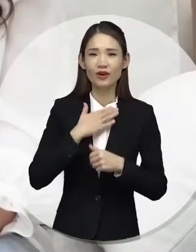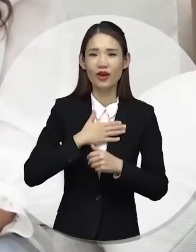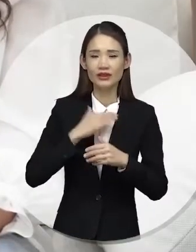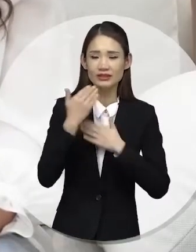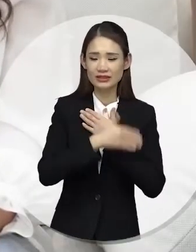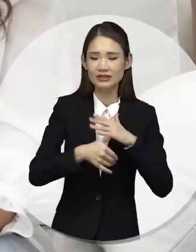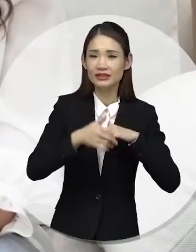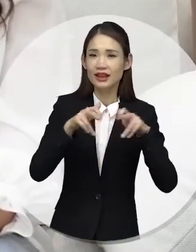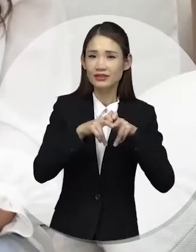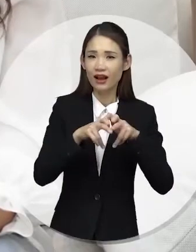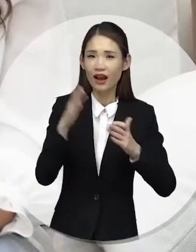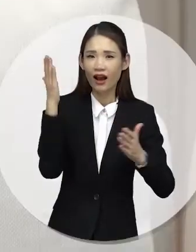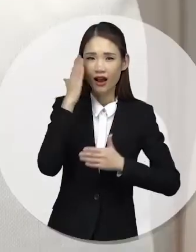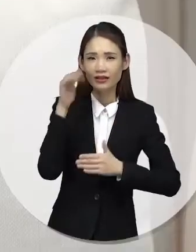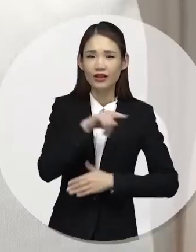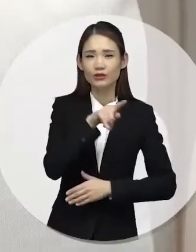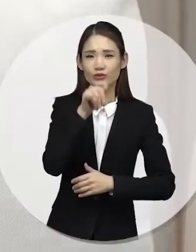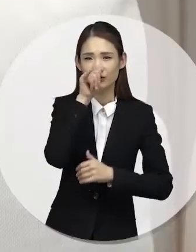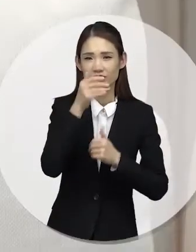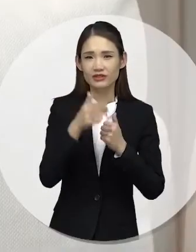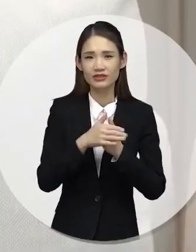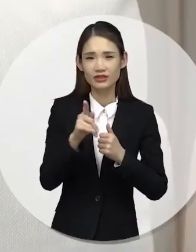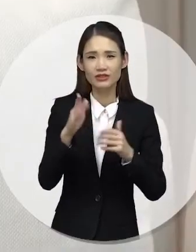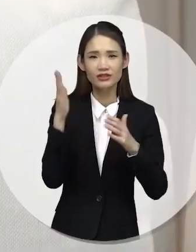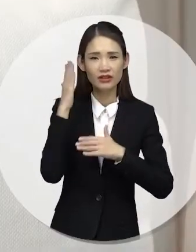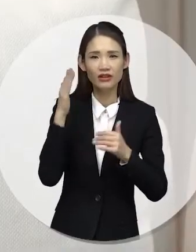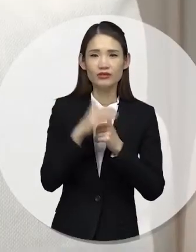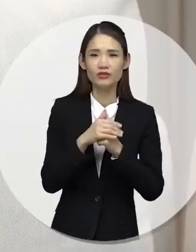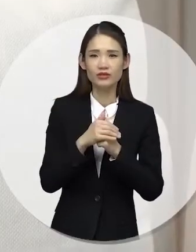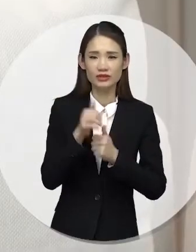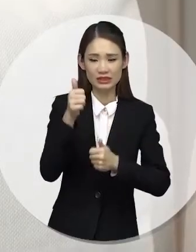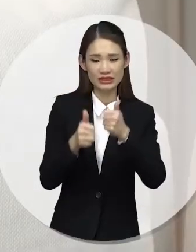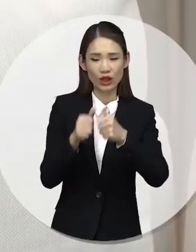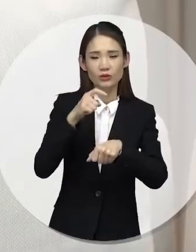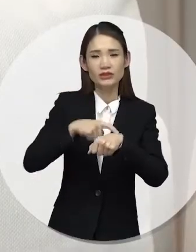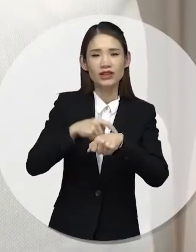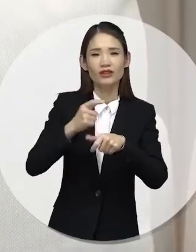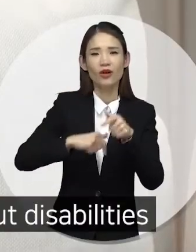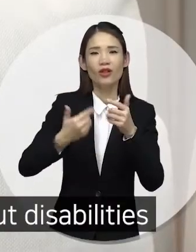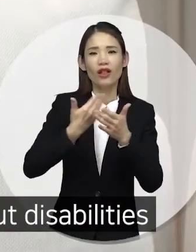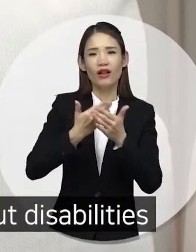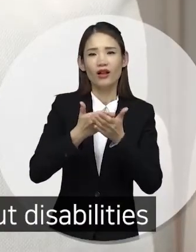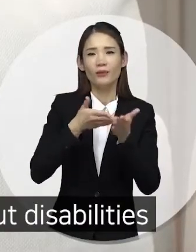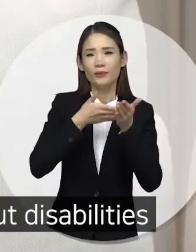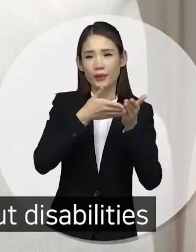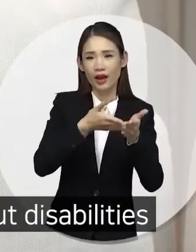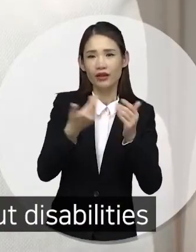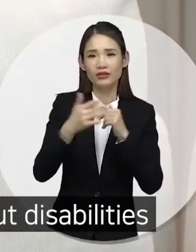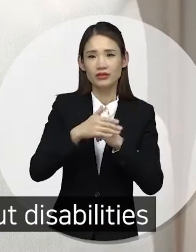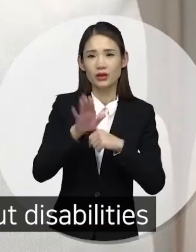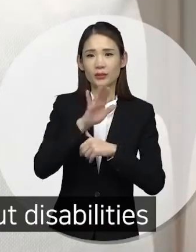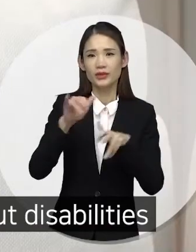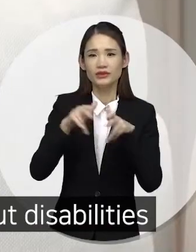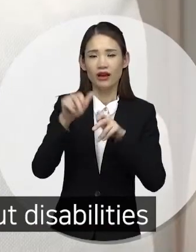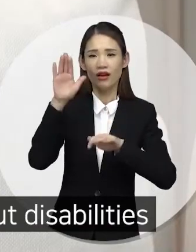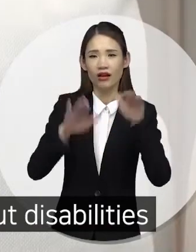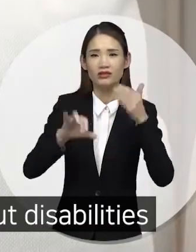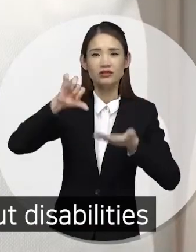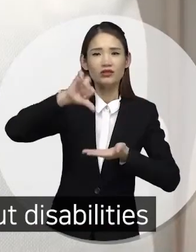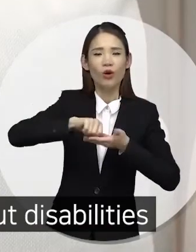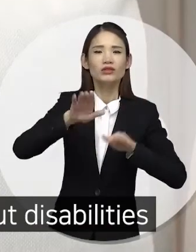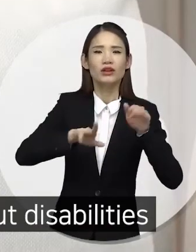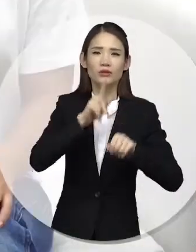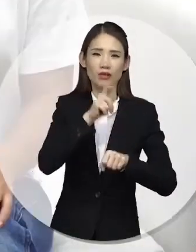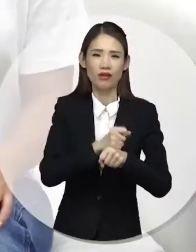아는 지체장애 학우분이 계세요. 근데 그 학우분이 시험 시간을 더 달라고 했는데 교수님이 그거 비장애 학생 역차별이다